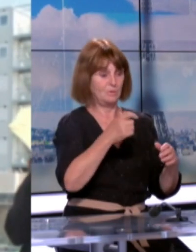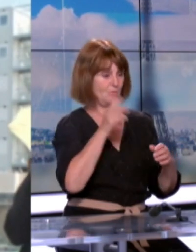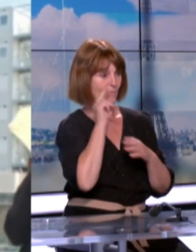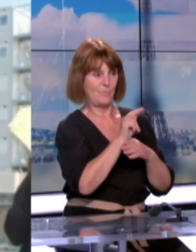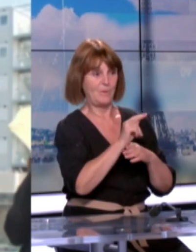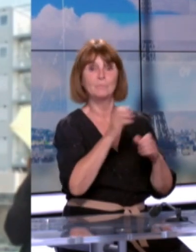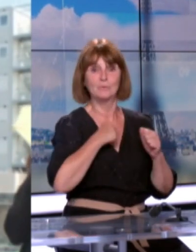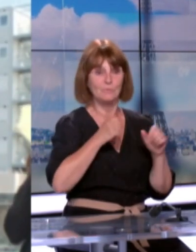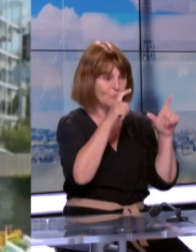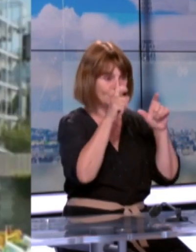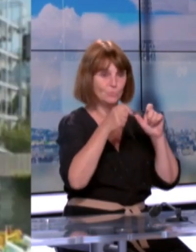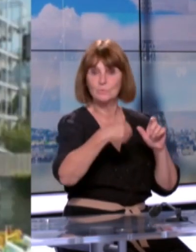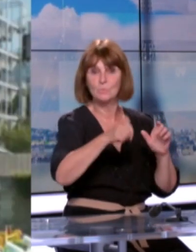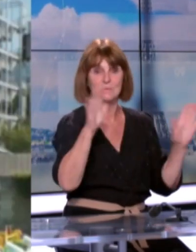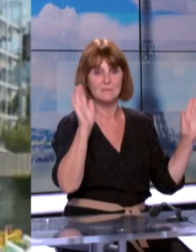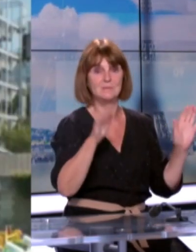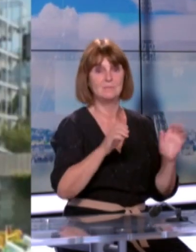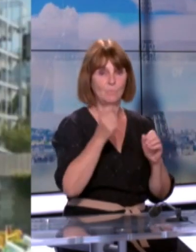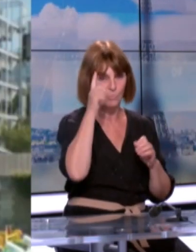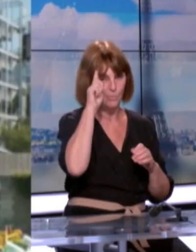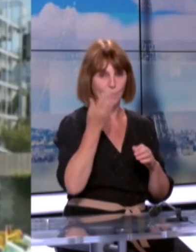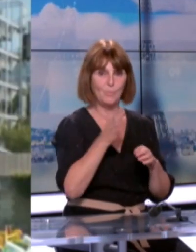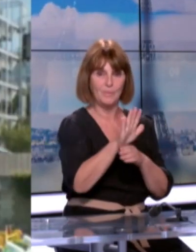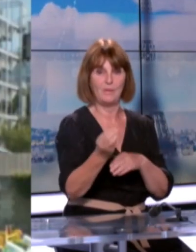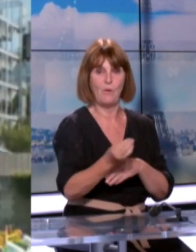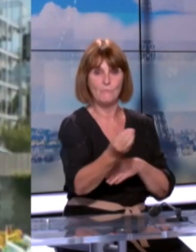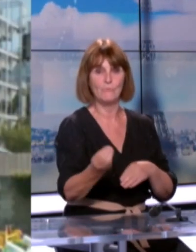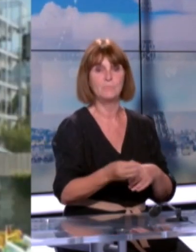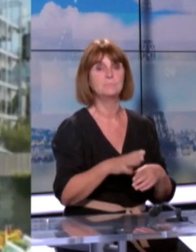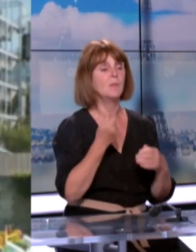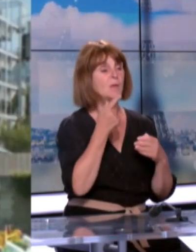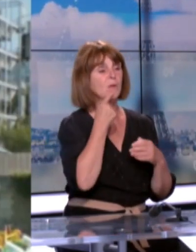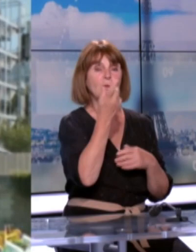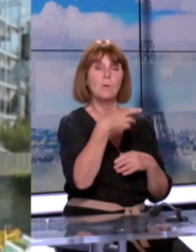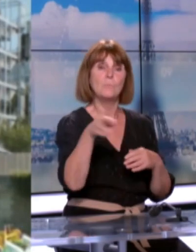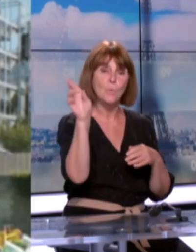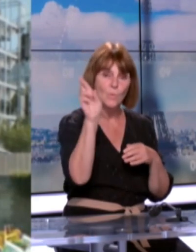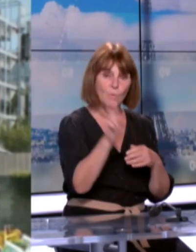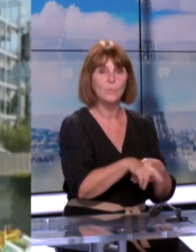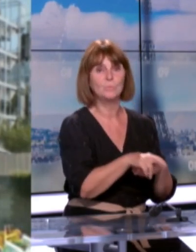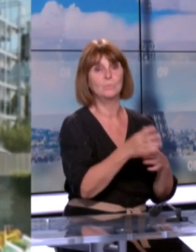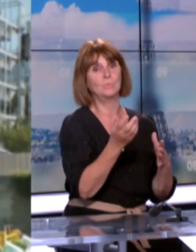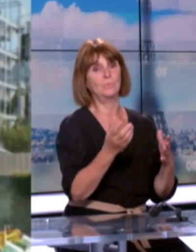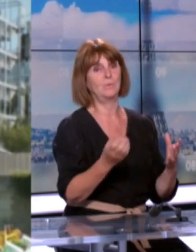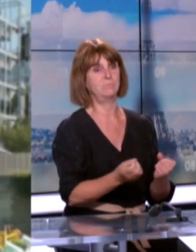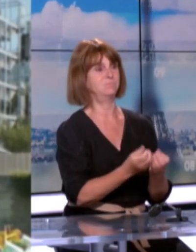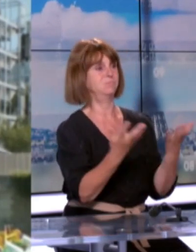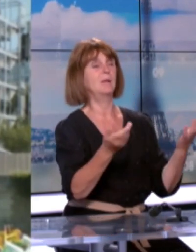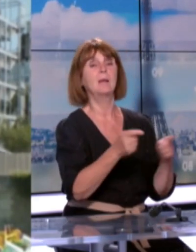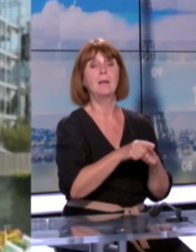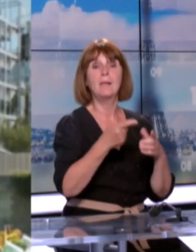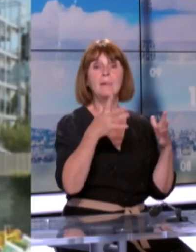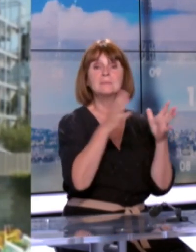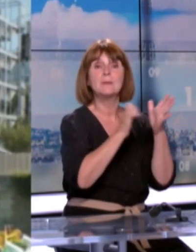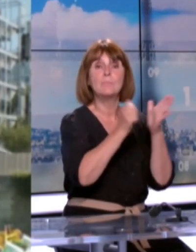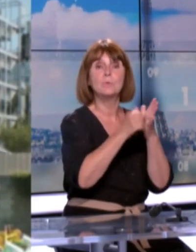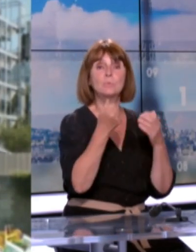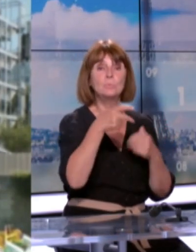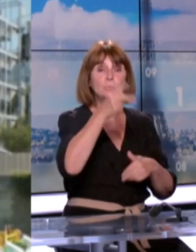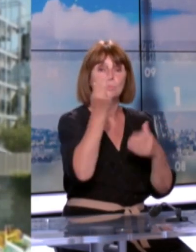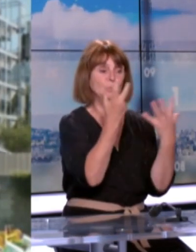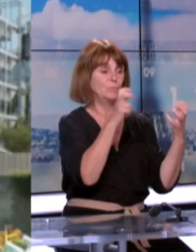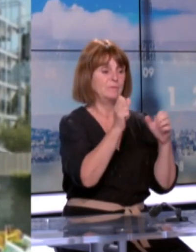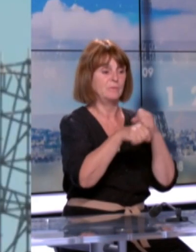montrer à mes enfants. C'est une renaissance parce que Notre-Dame, c'est quand même un symbole de plus de 800 ans, c'est toute